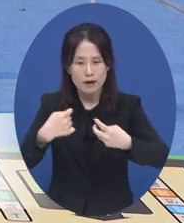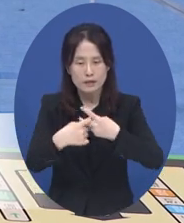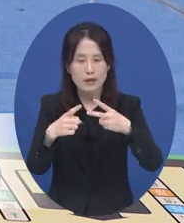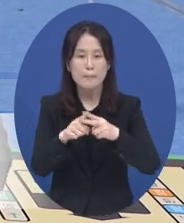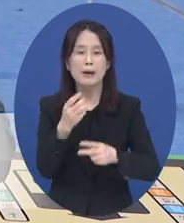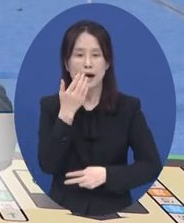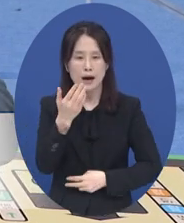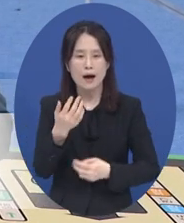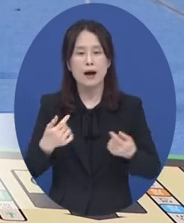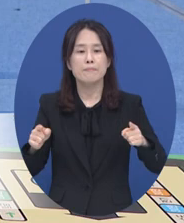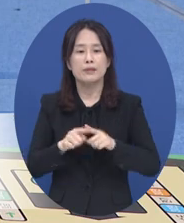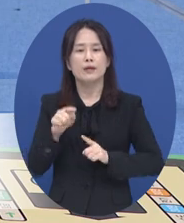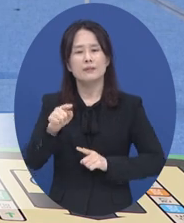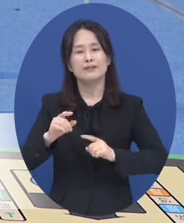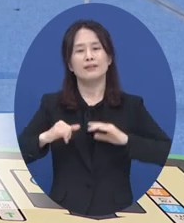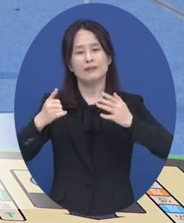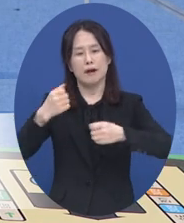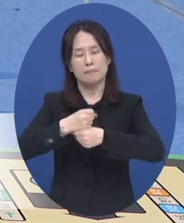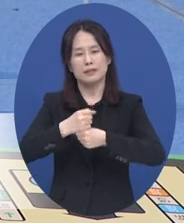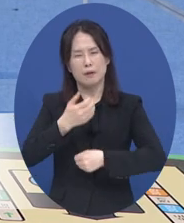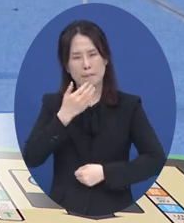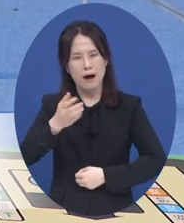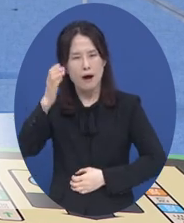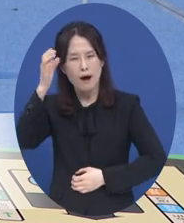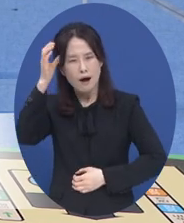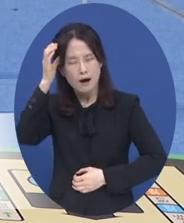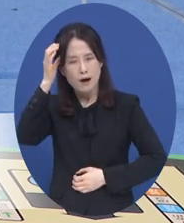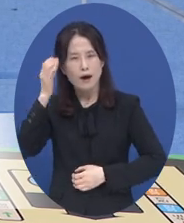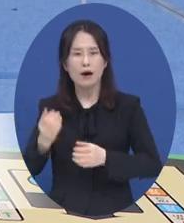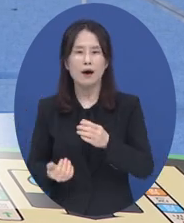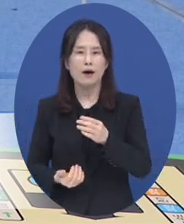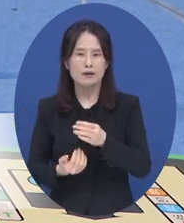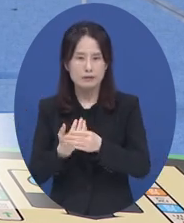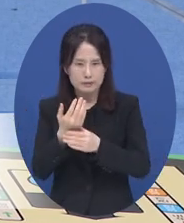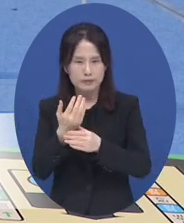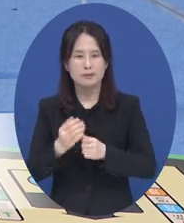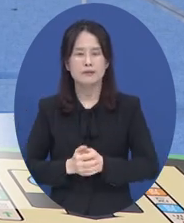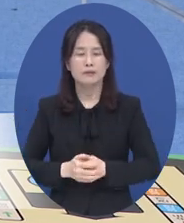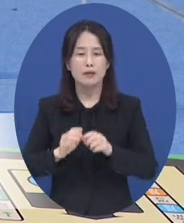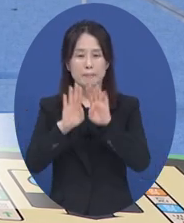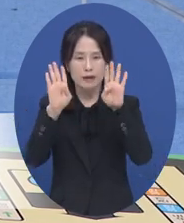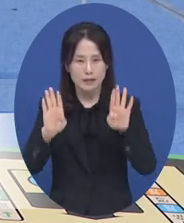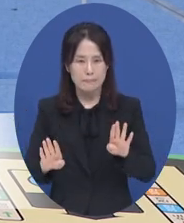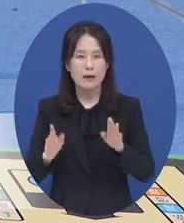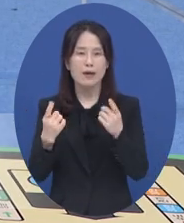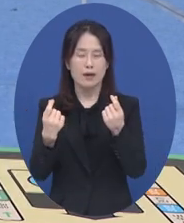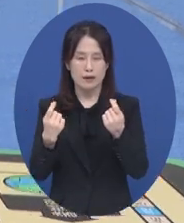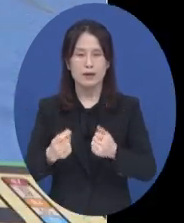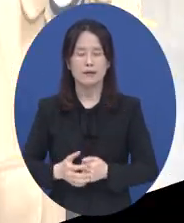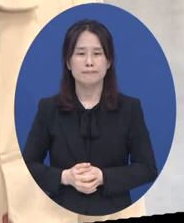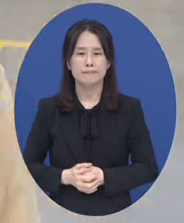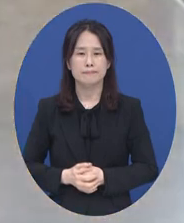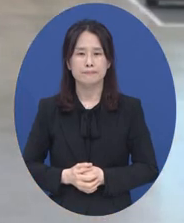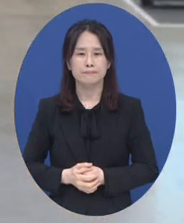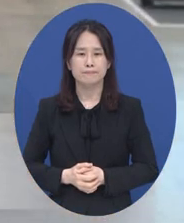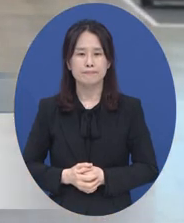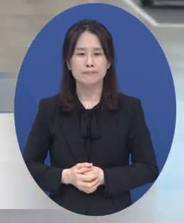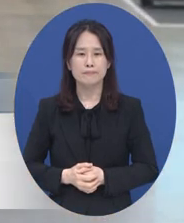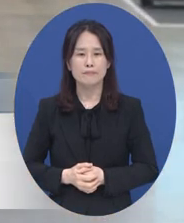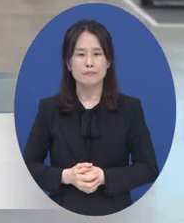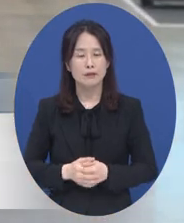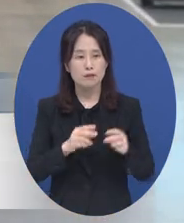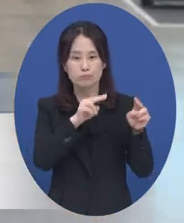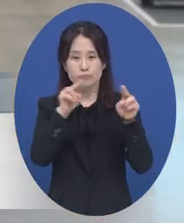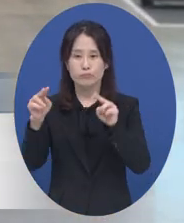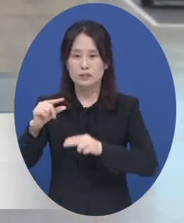수 있고 함께 그 세상을 만들어 갈 수 있다는 기대가 기대가 생기는 박남희 어떤 것 같아요 보니까